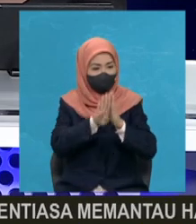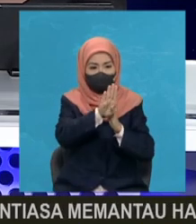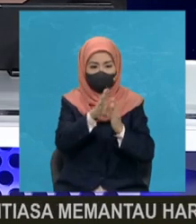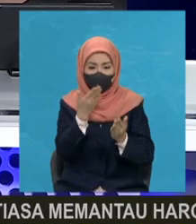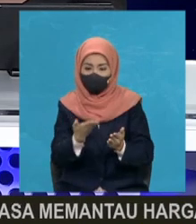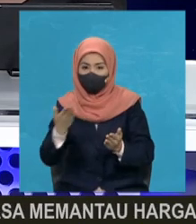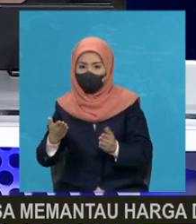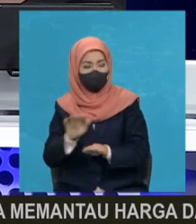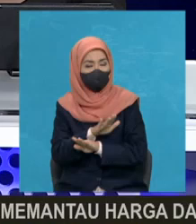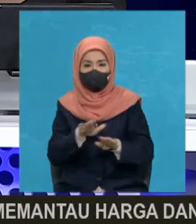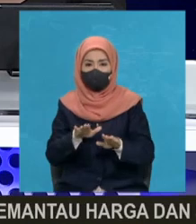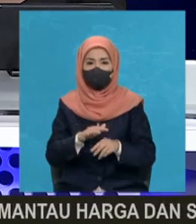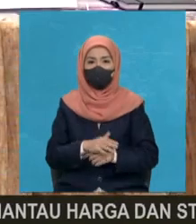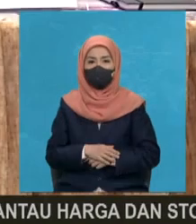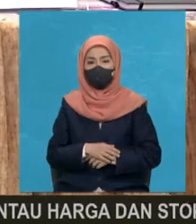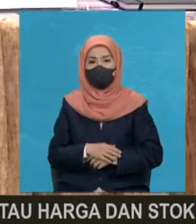harga barang dan